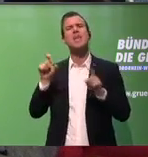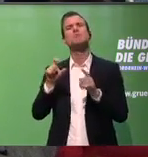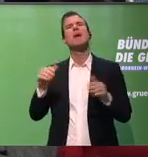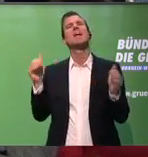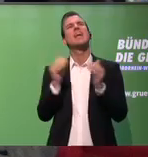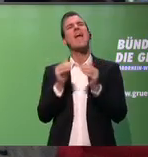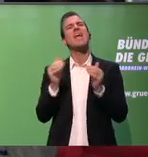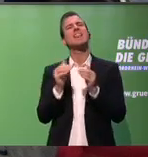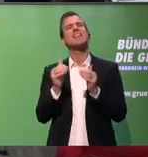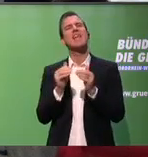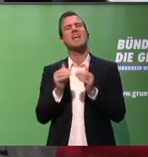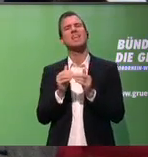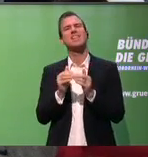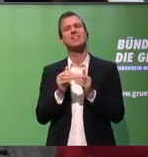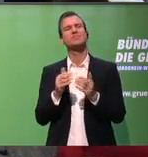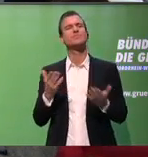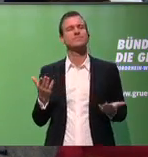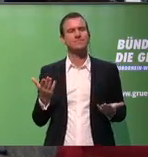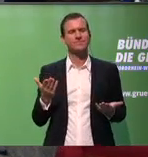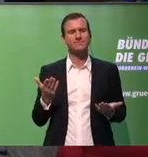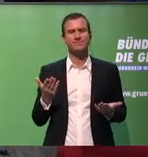Gerechtigkeit